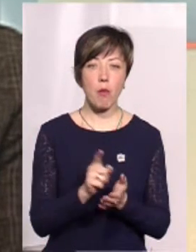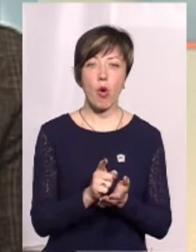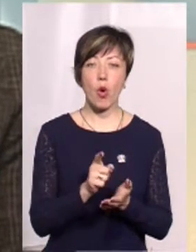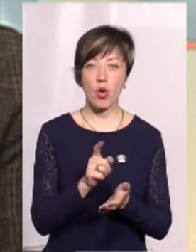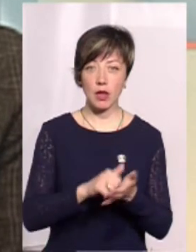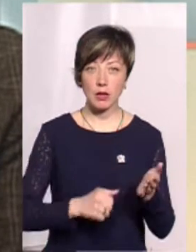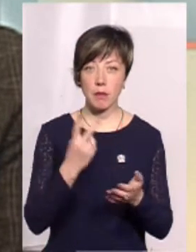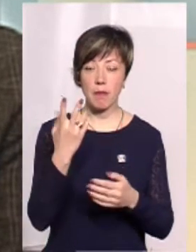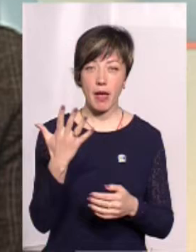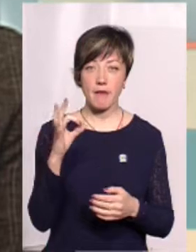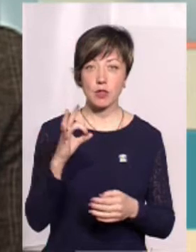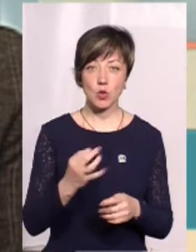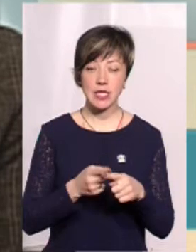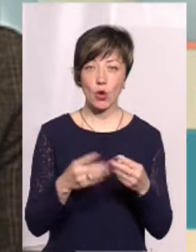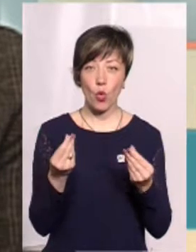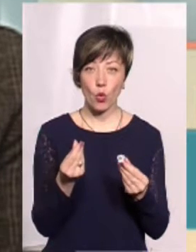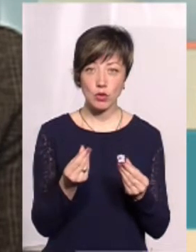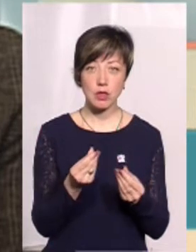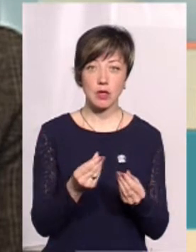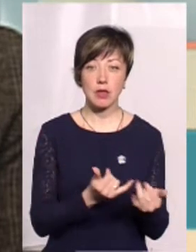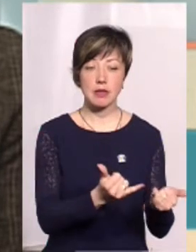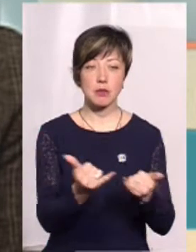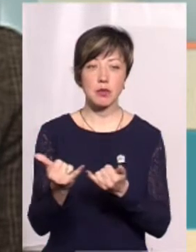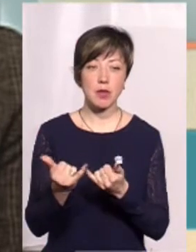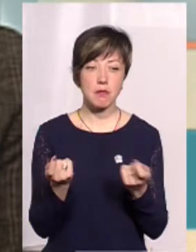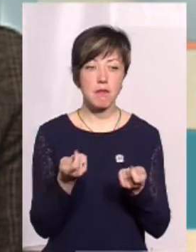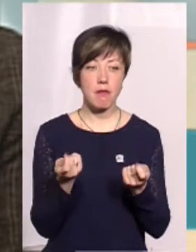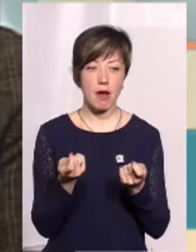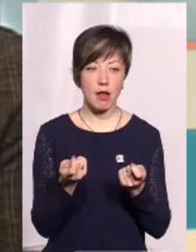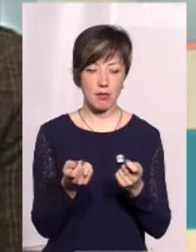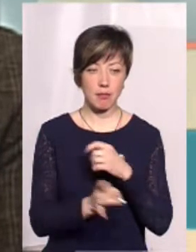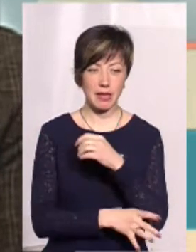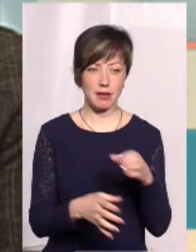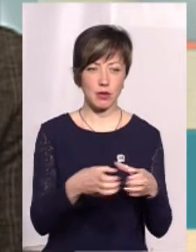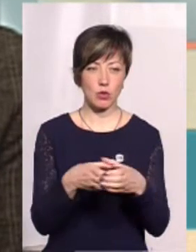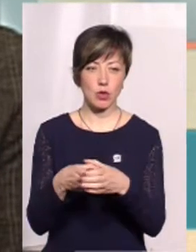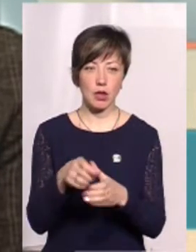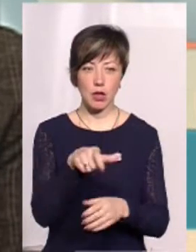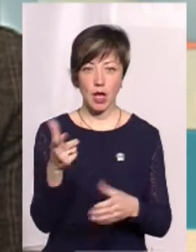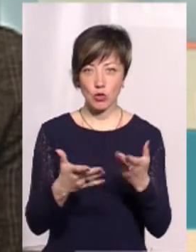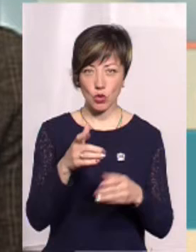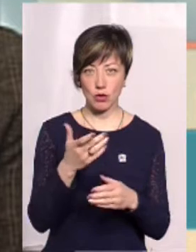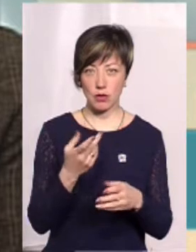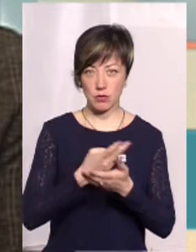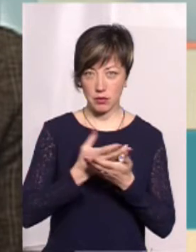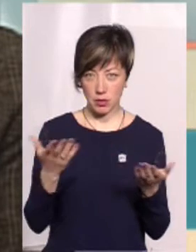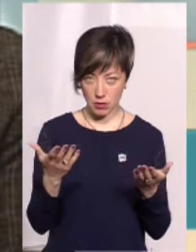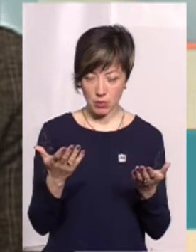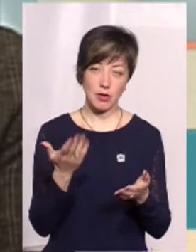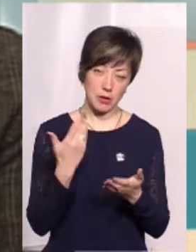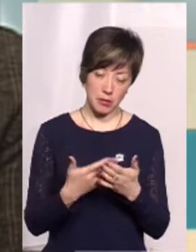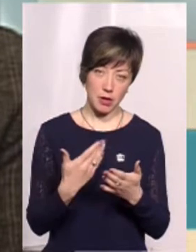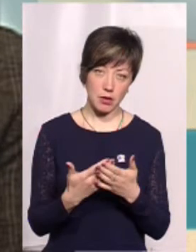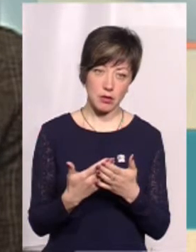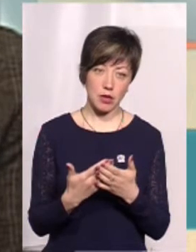податки. 5%, і ці кошти підуть на забезпечення малозабезпечених. Але тепер подумаємо, якщо всі люди вивели ці сіні податки, ну,